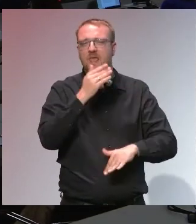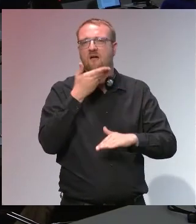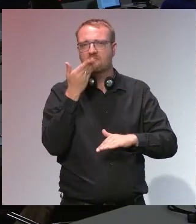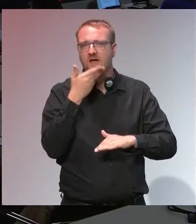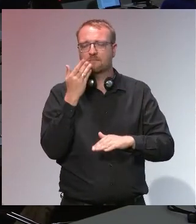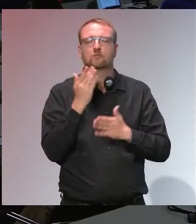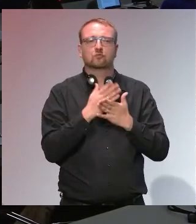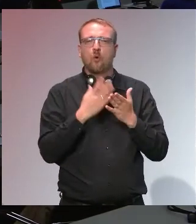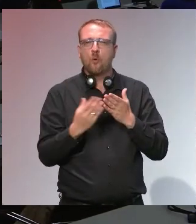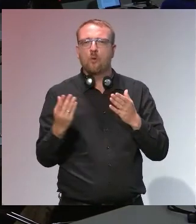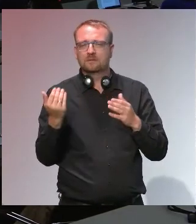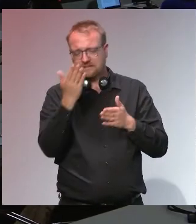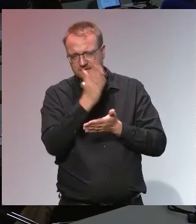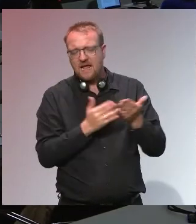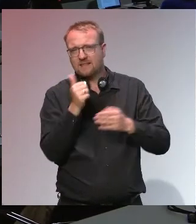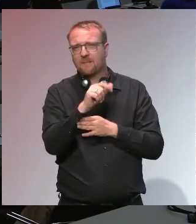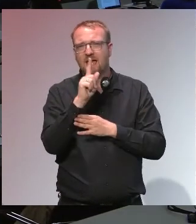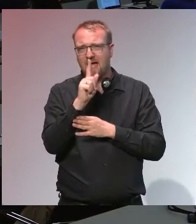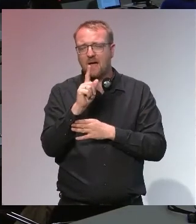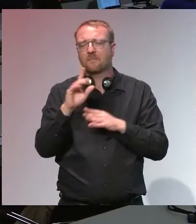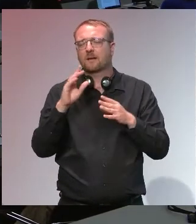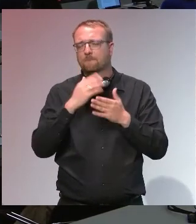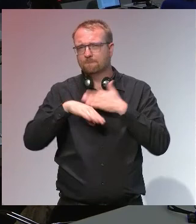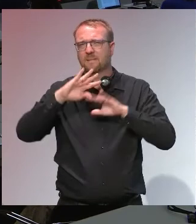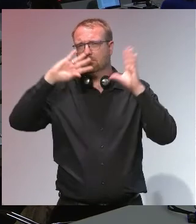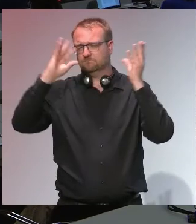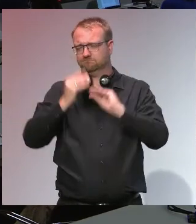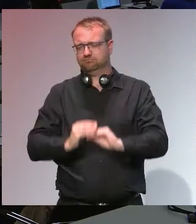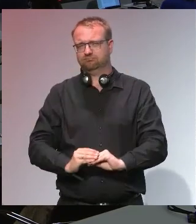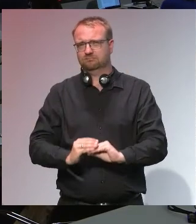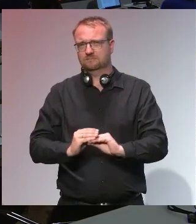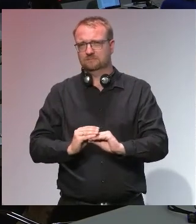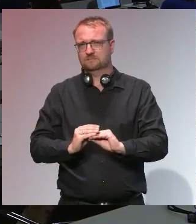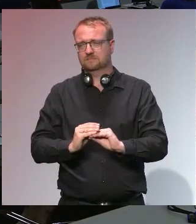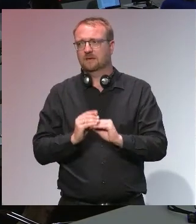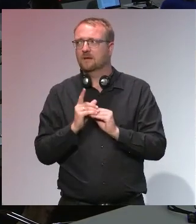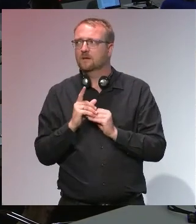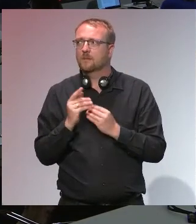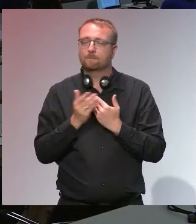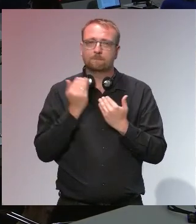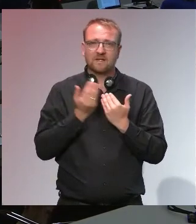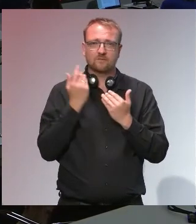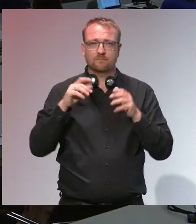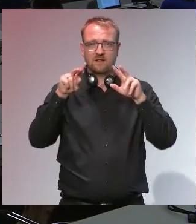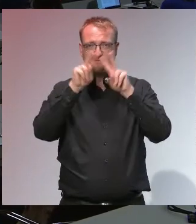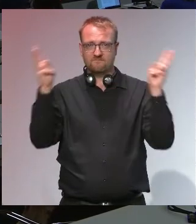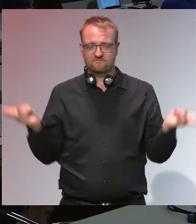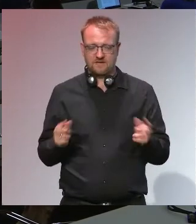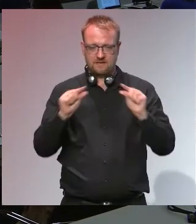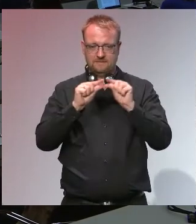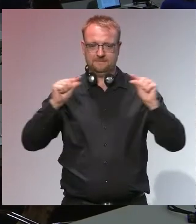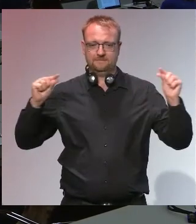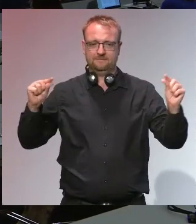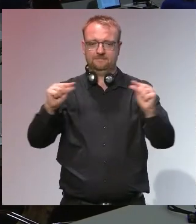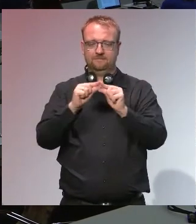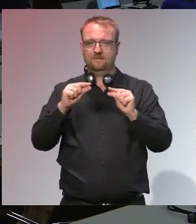Beitrag, aber es ist nicht alles. Es ist deutlich komplexer. Währenddessen in den Äquatornähe steigt die heiße Luft